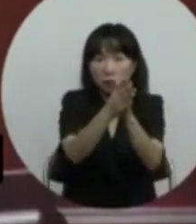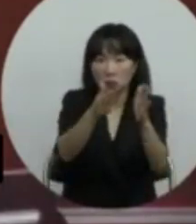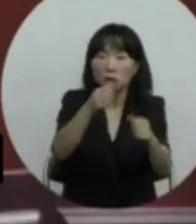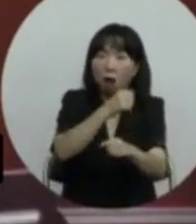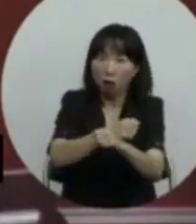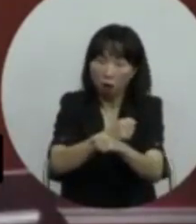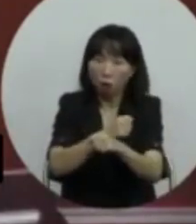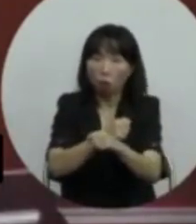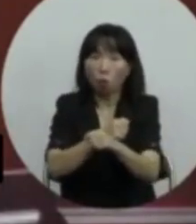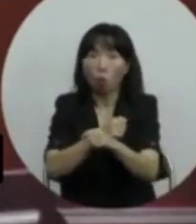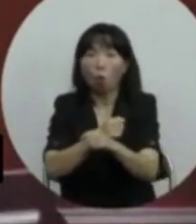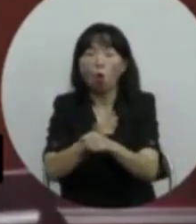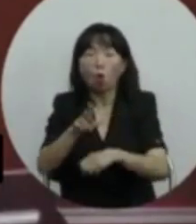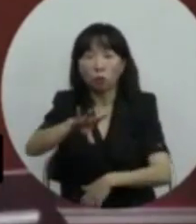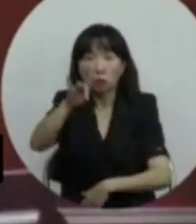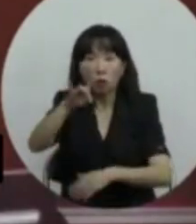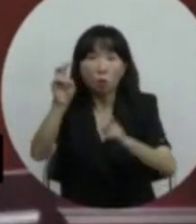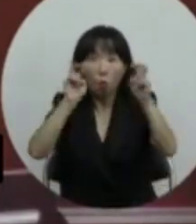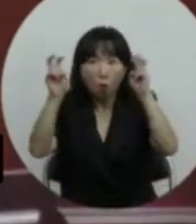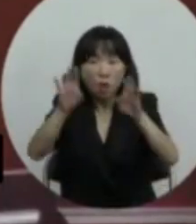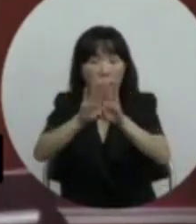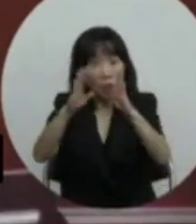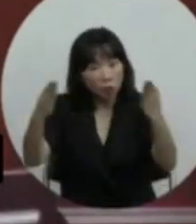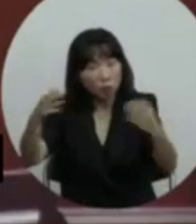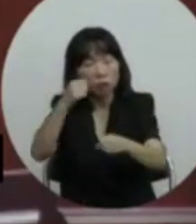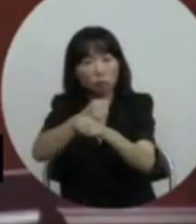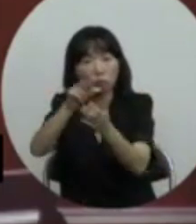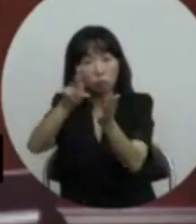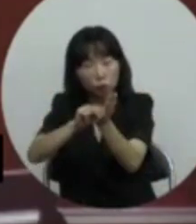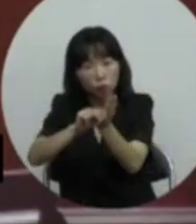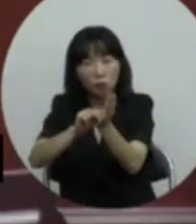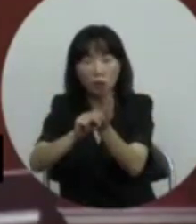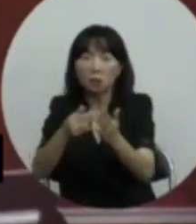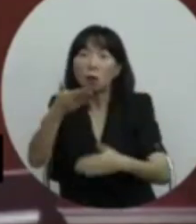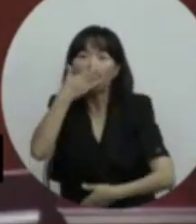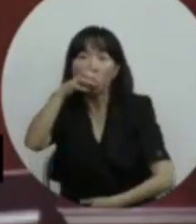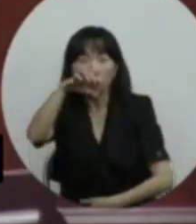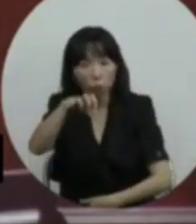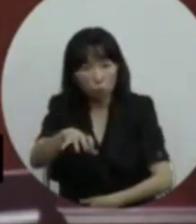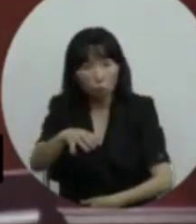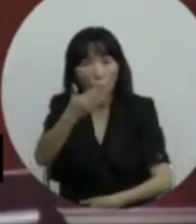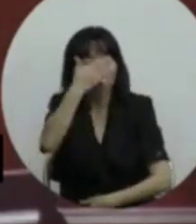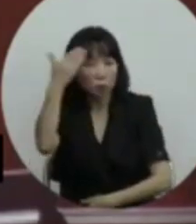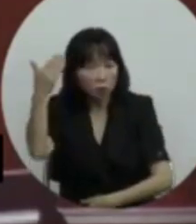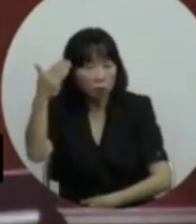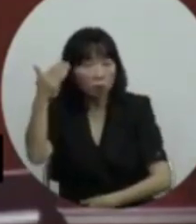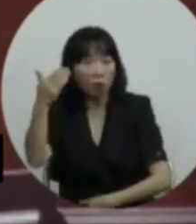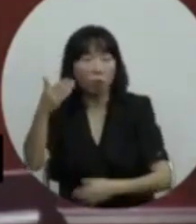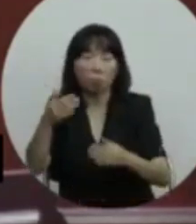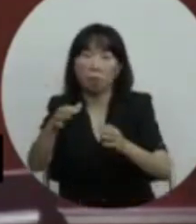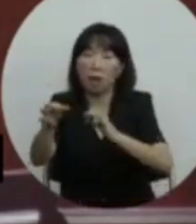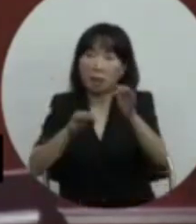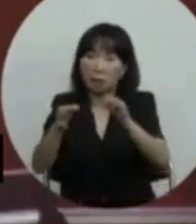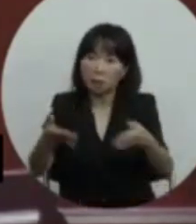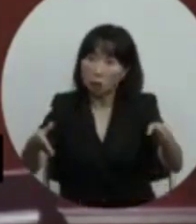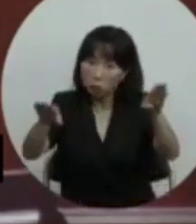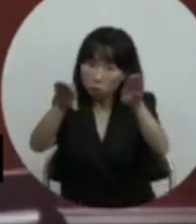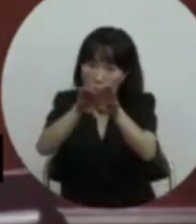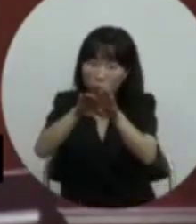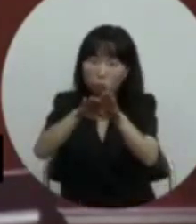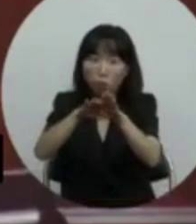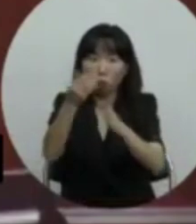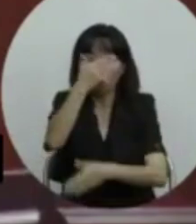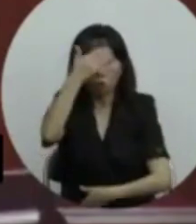인턴, 청년 창업 공동체, 청년 키움 식당, 청년 몰 등의 사업 추진,